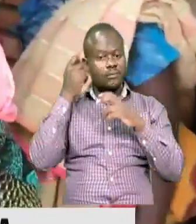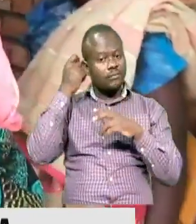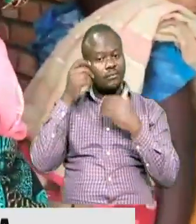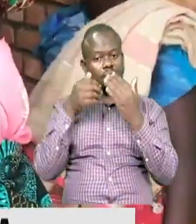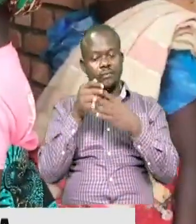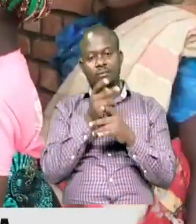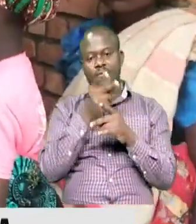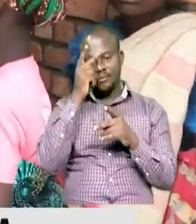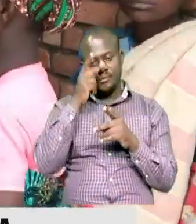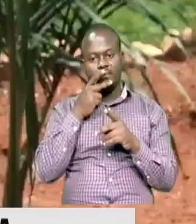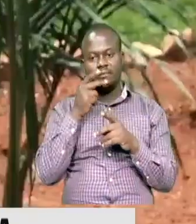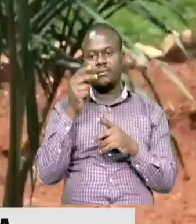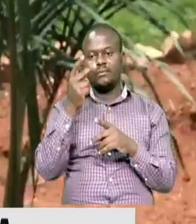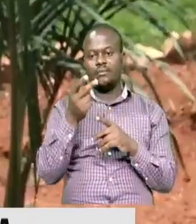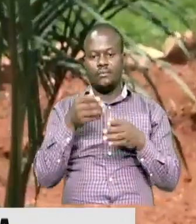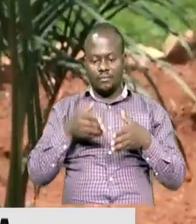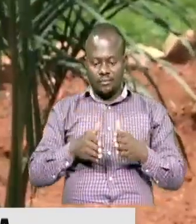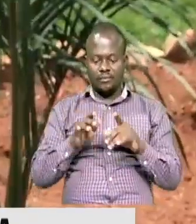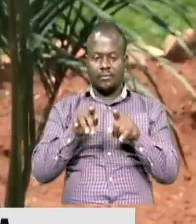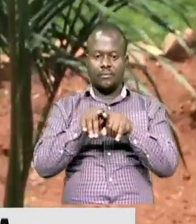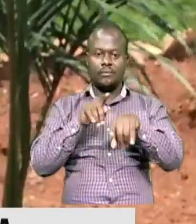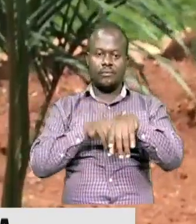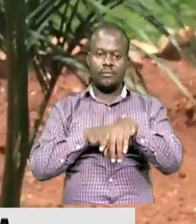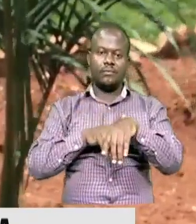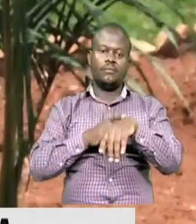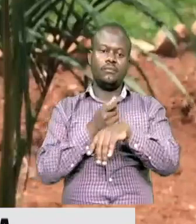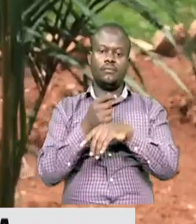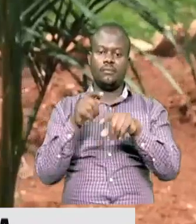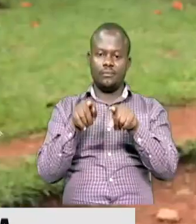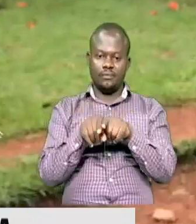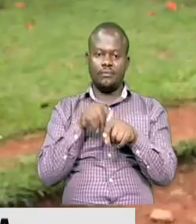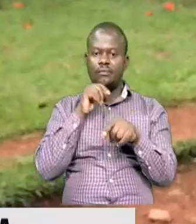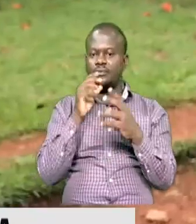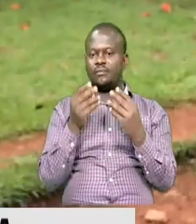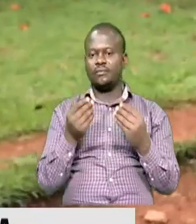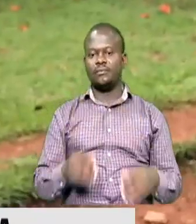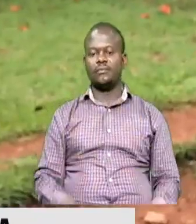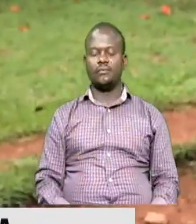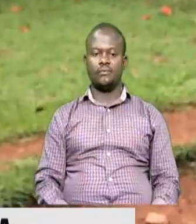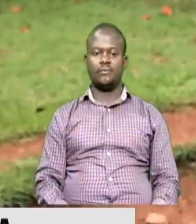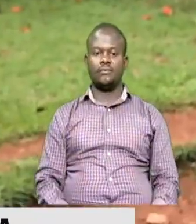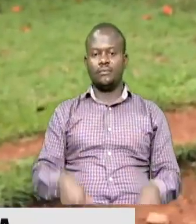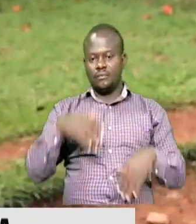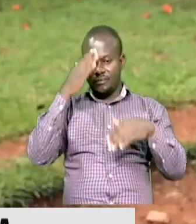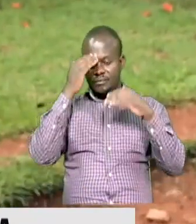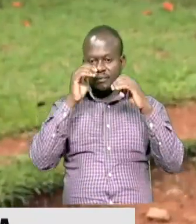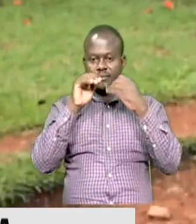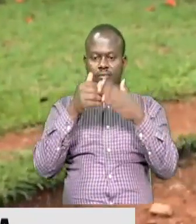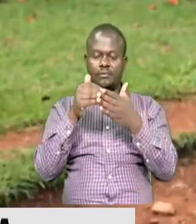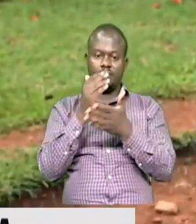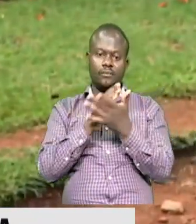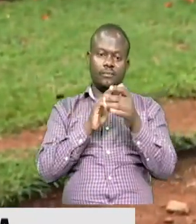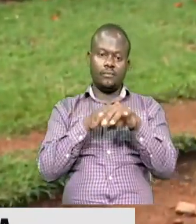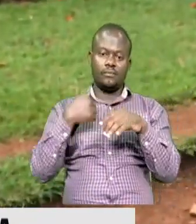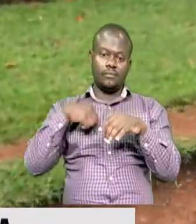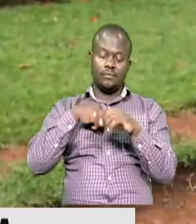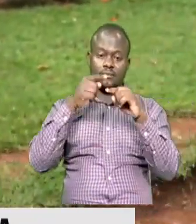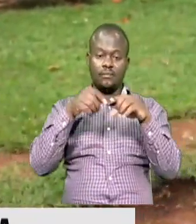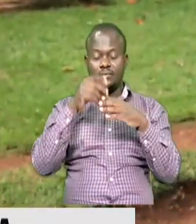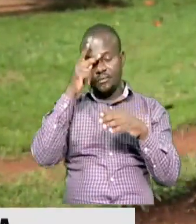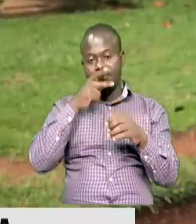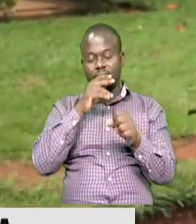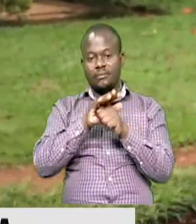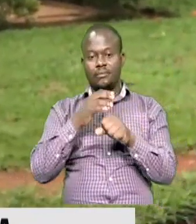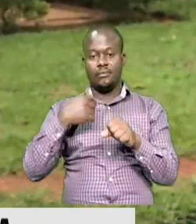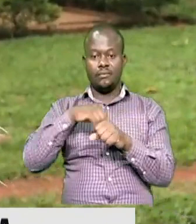ku babyeyi babiri bari kubyarira isaha imwe umunota umwe ntabwo byari byoroshye. Kubera ko hari igihe haza ababyeyi benshi tuba